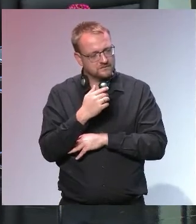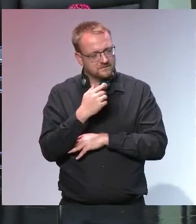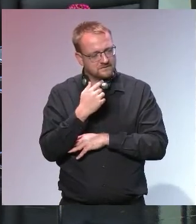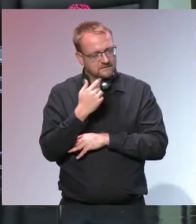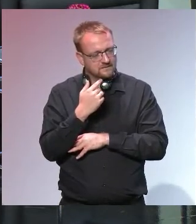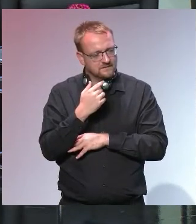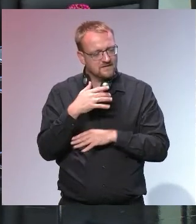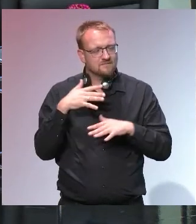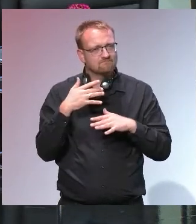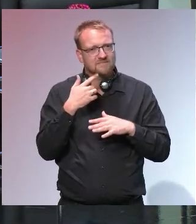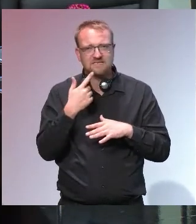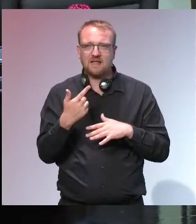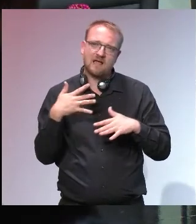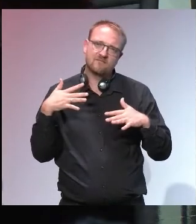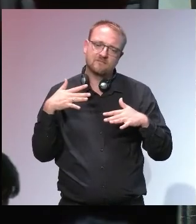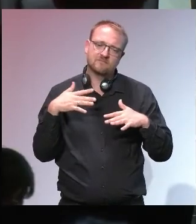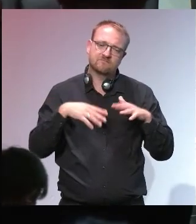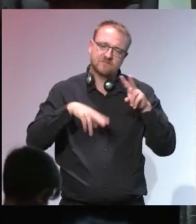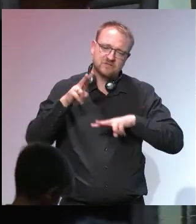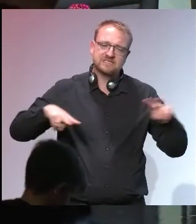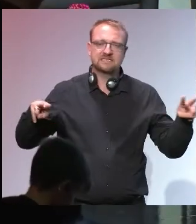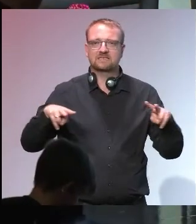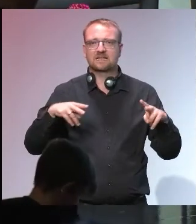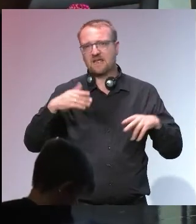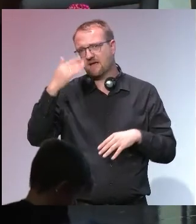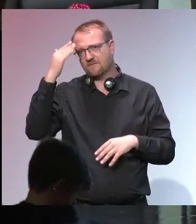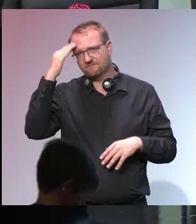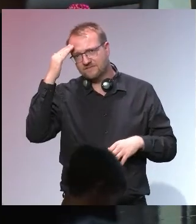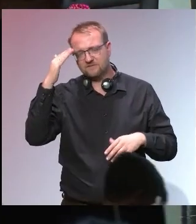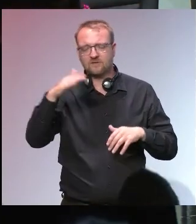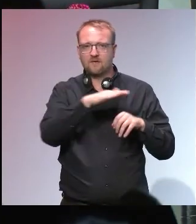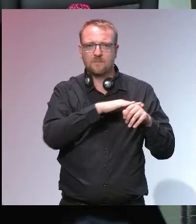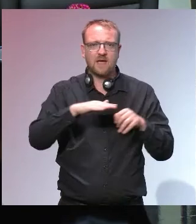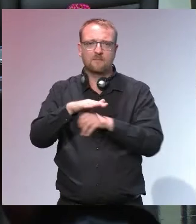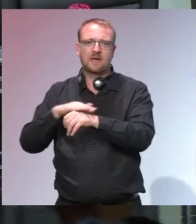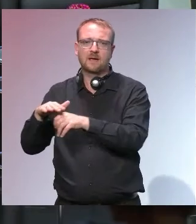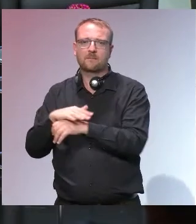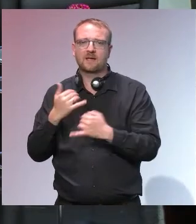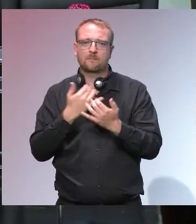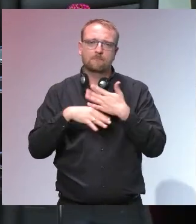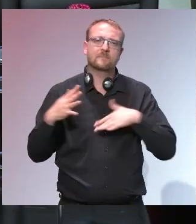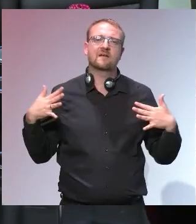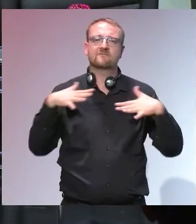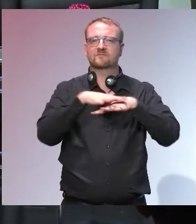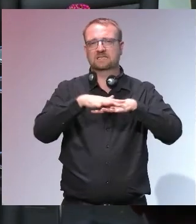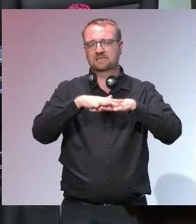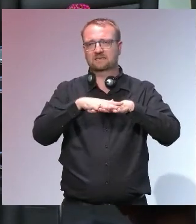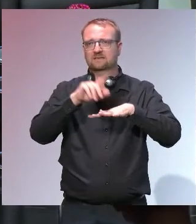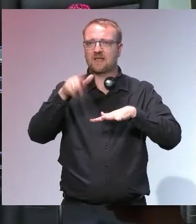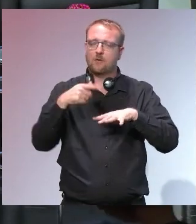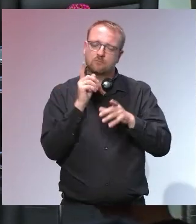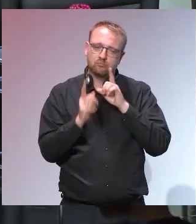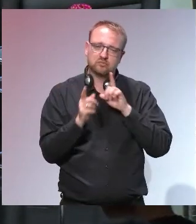sozusagen Vernetzung der verschiedenen Disziplinen hingewiesen und auf die Verletzbarkeit von gewissen